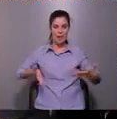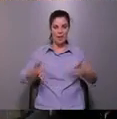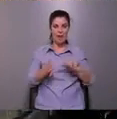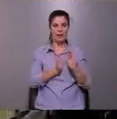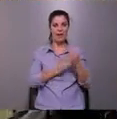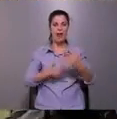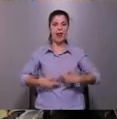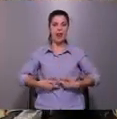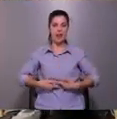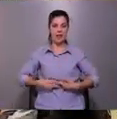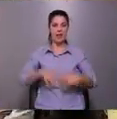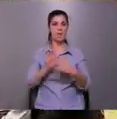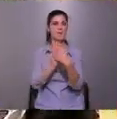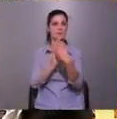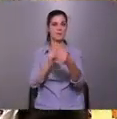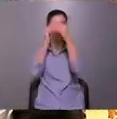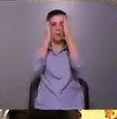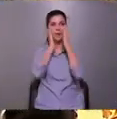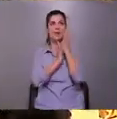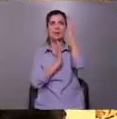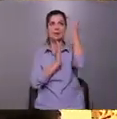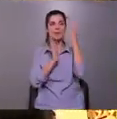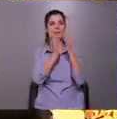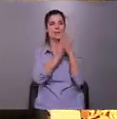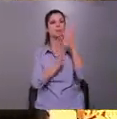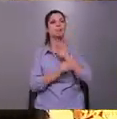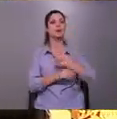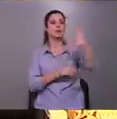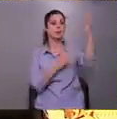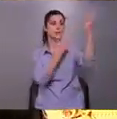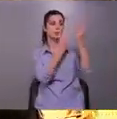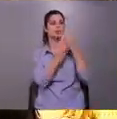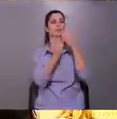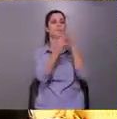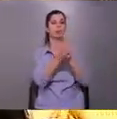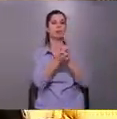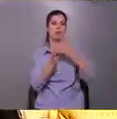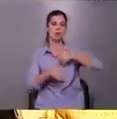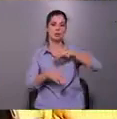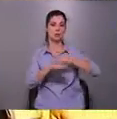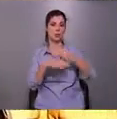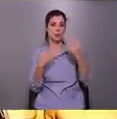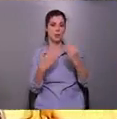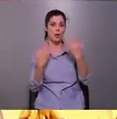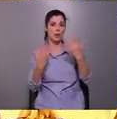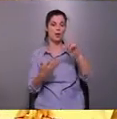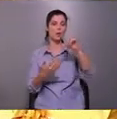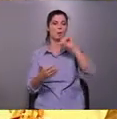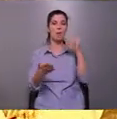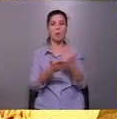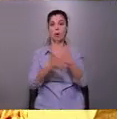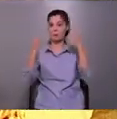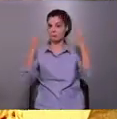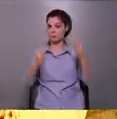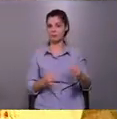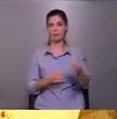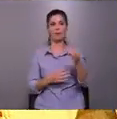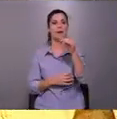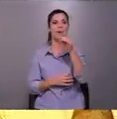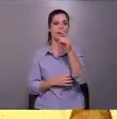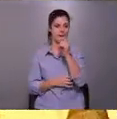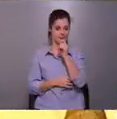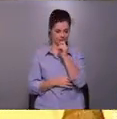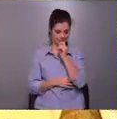del tuo seno, Gesù. Santa Maria, Mãe de Deus, rogai per noi peccatori, agora e na hora da